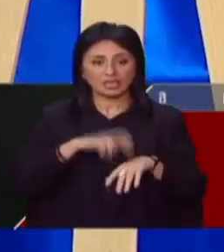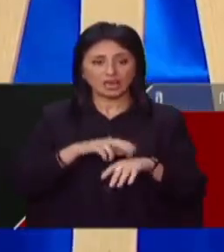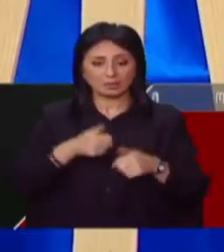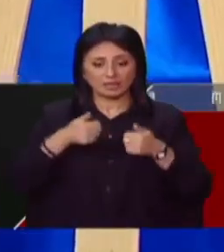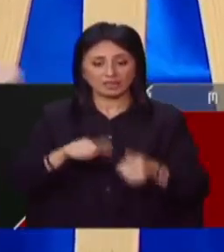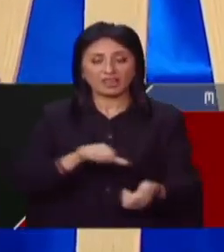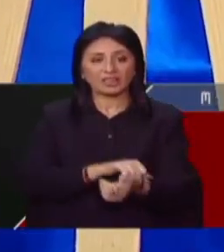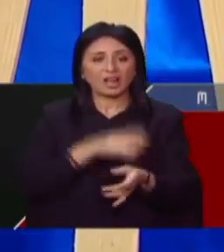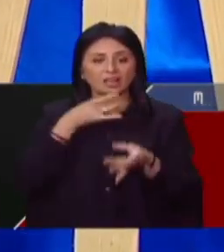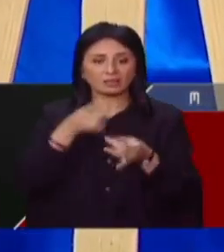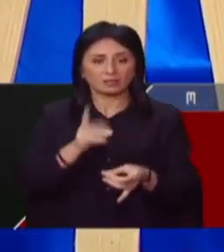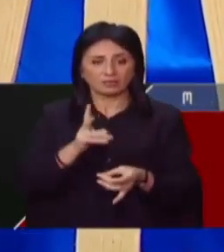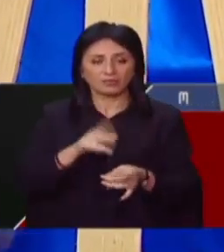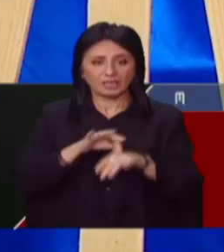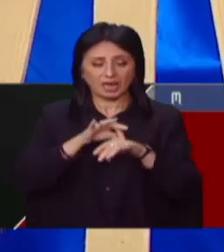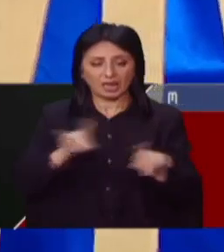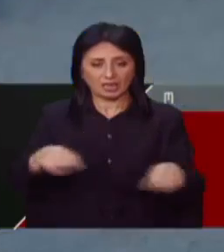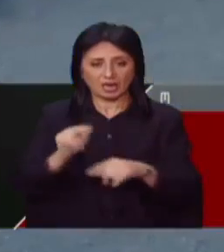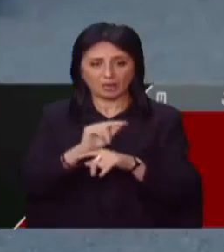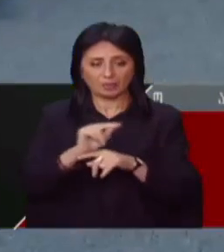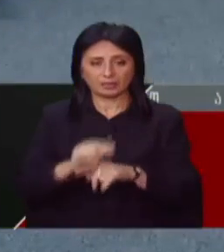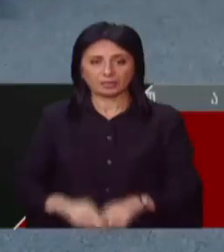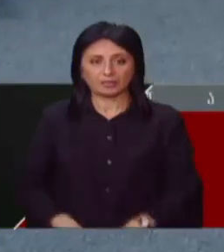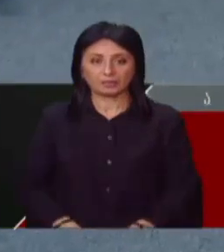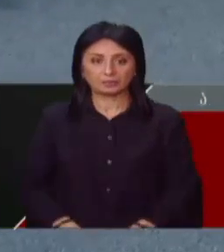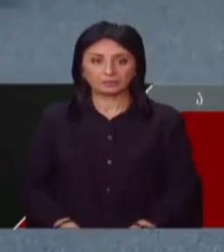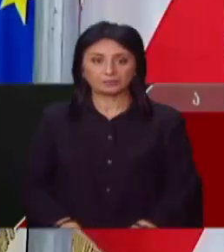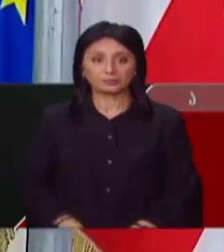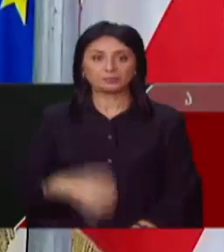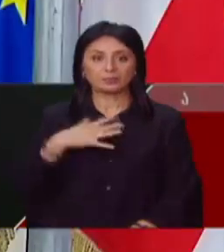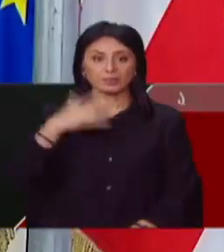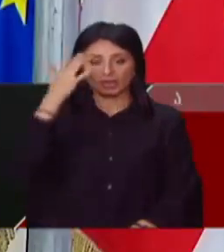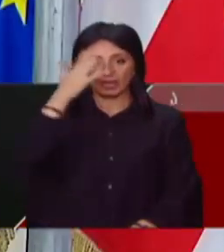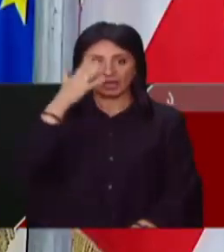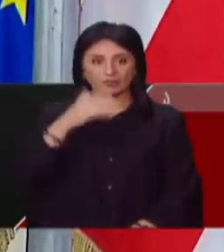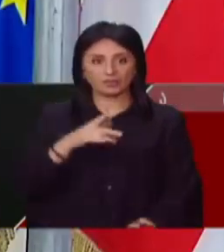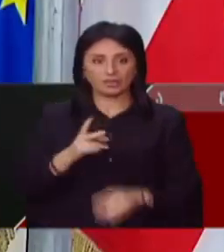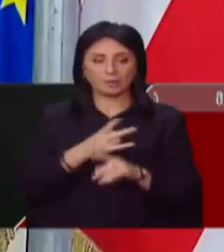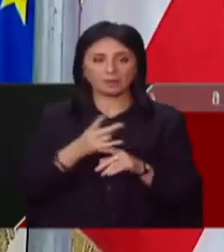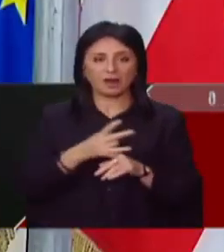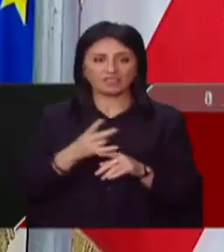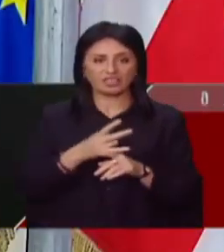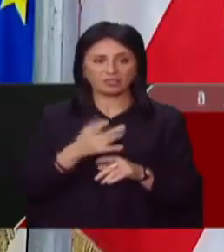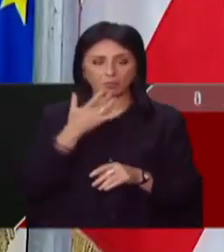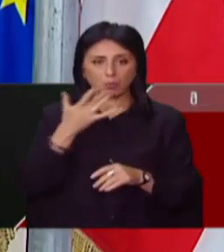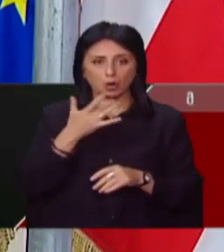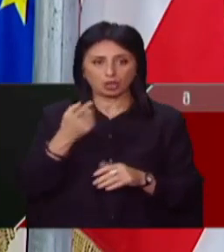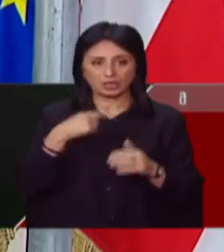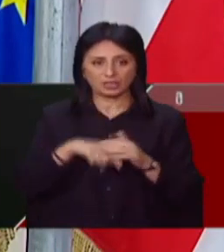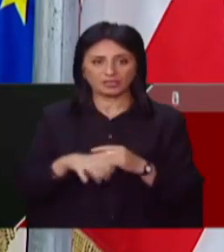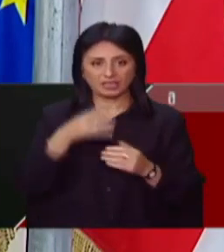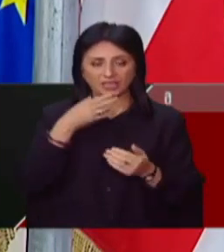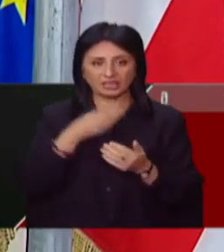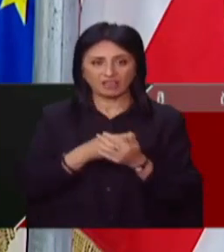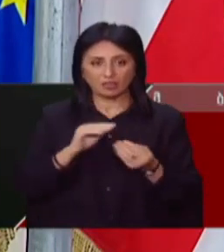დაეხმარებიან ნარკოდამოკიდებულებს გაიარონ რეაბილიტაცია. ქართული ოცნების მავნებლური პოლიტიკის გამო